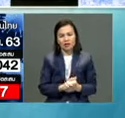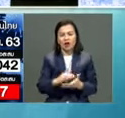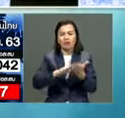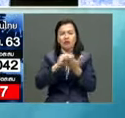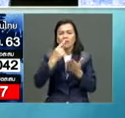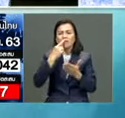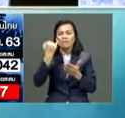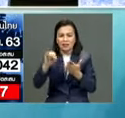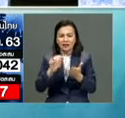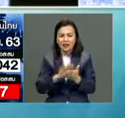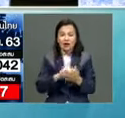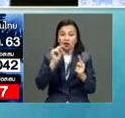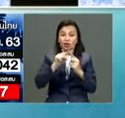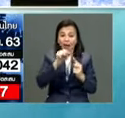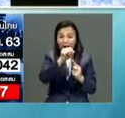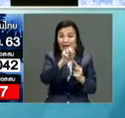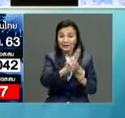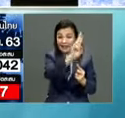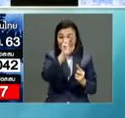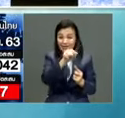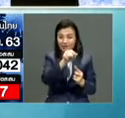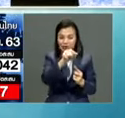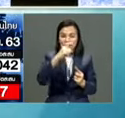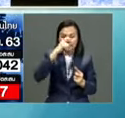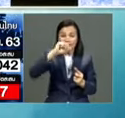นี้การตรวจพูดติดอยู่เลยนะครับ 8ฟอร์มนี้คือใครชนะนี้